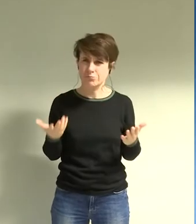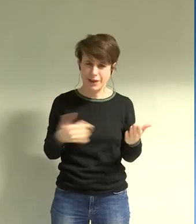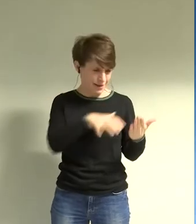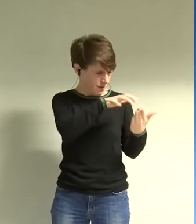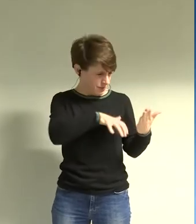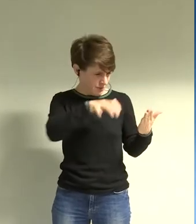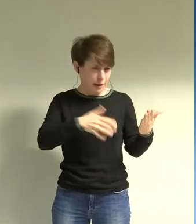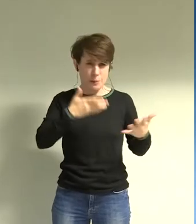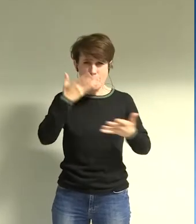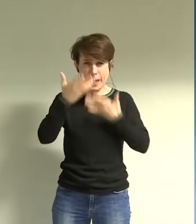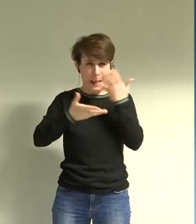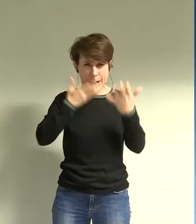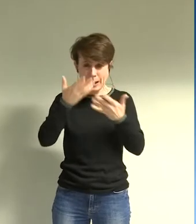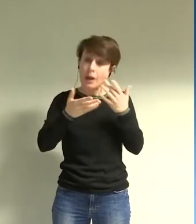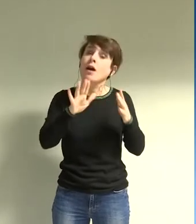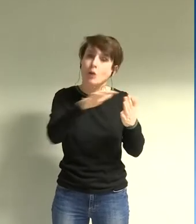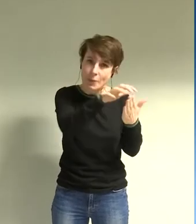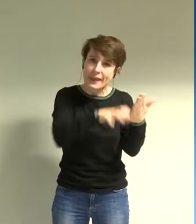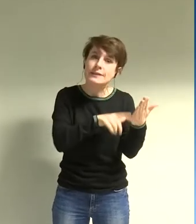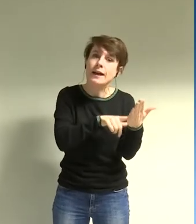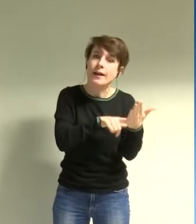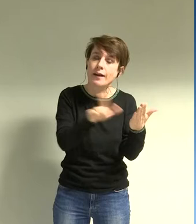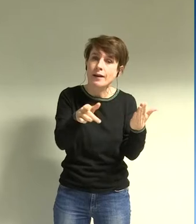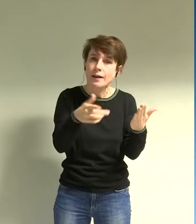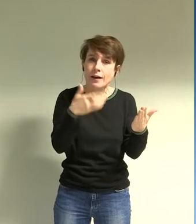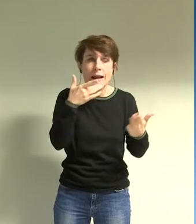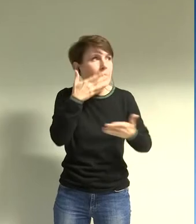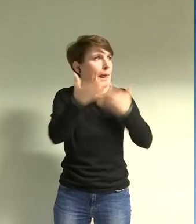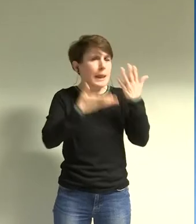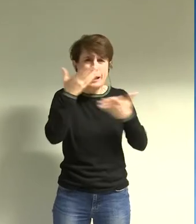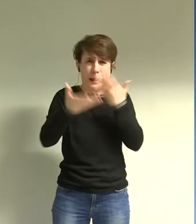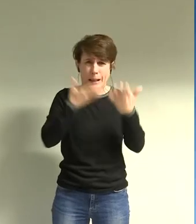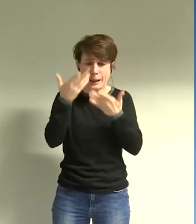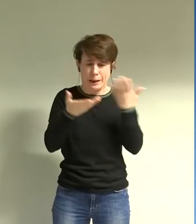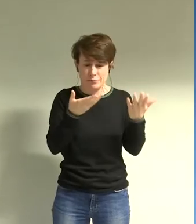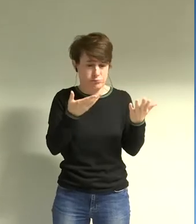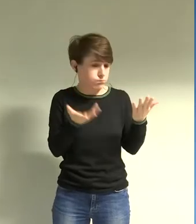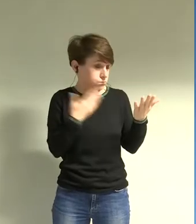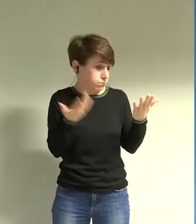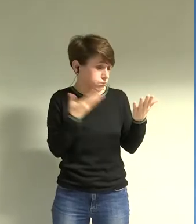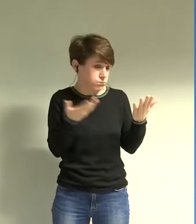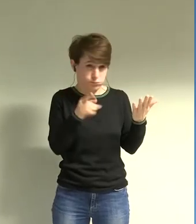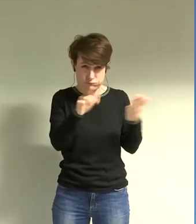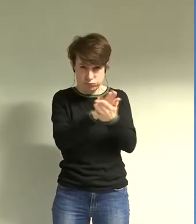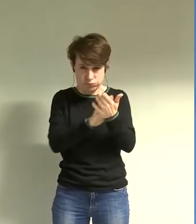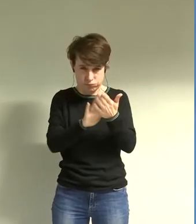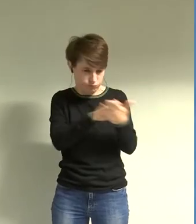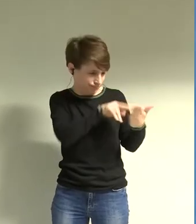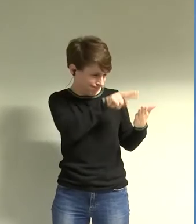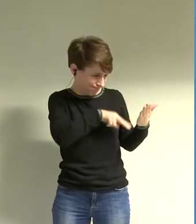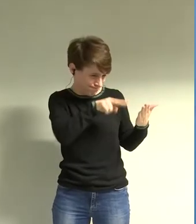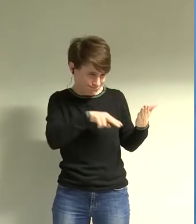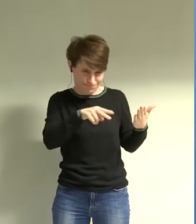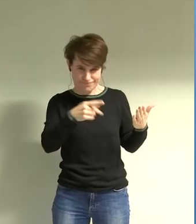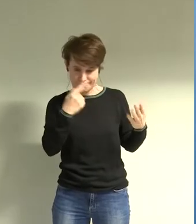la présentation écrite je précise il ya tellement de verbiage que personnellement je ne comprend pas vraiment ce qui a changé entre